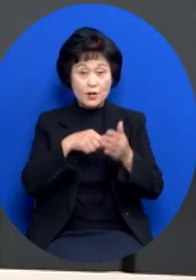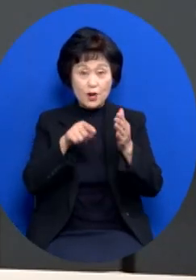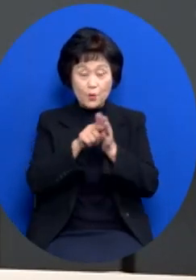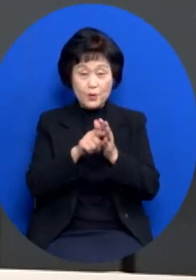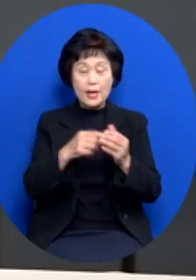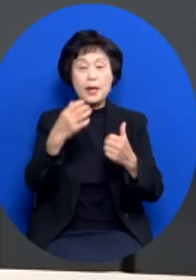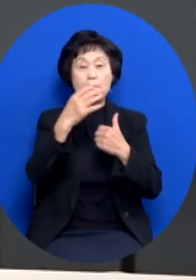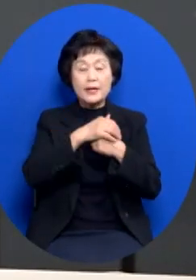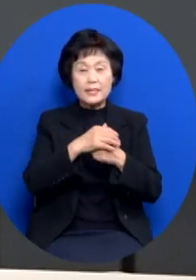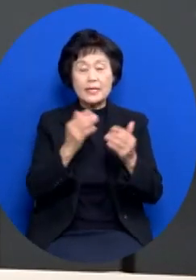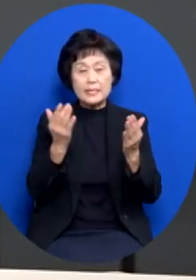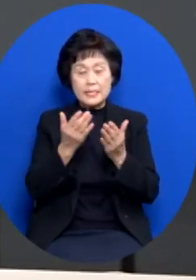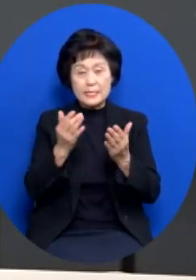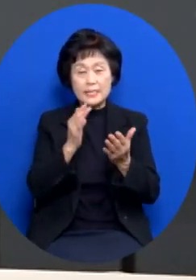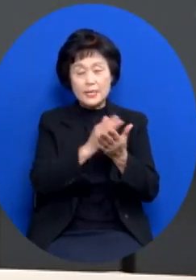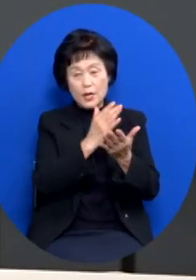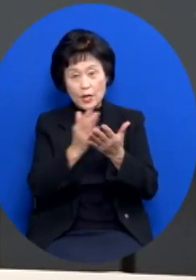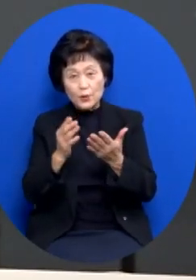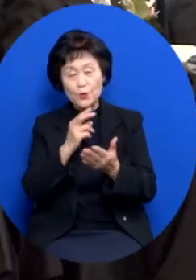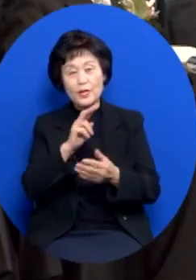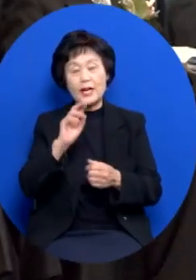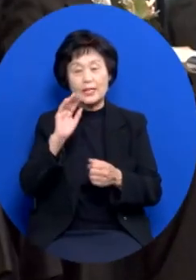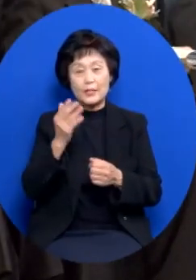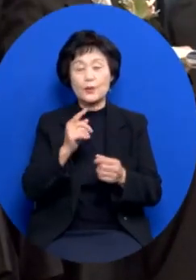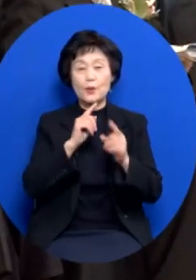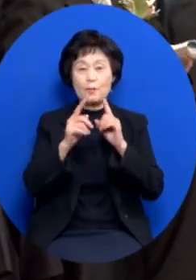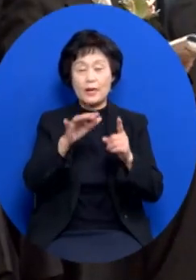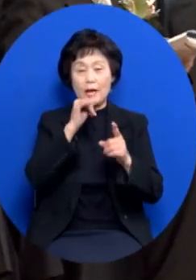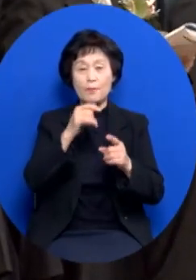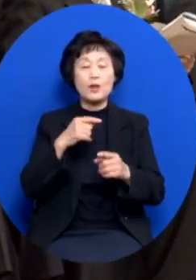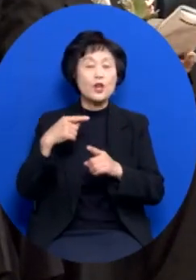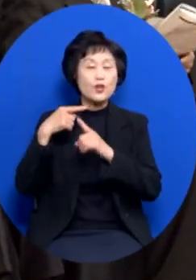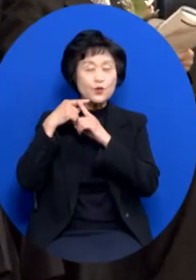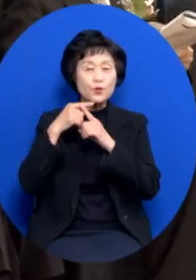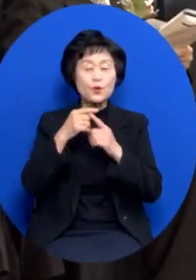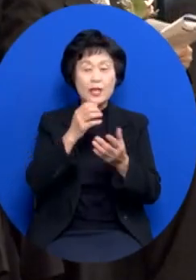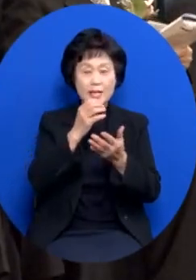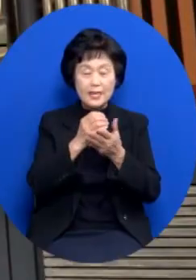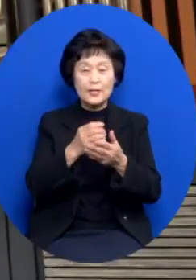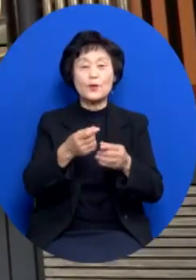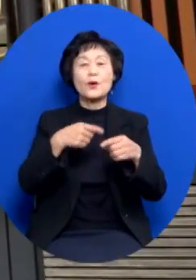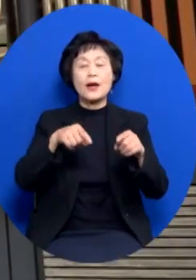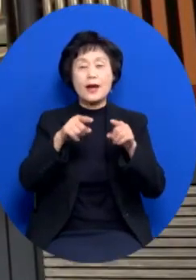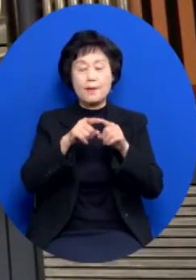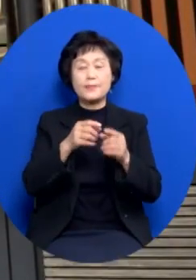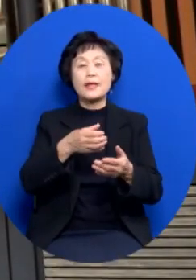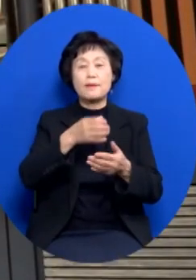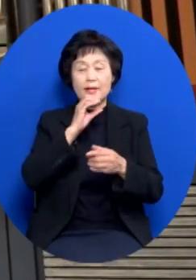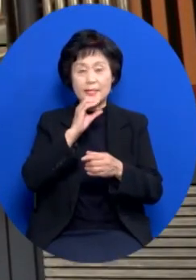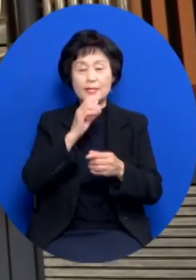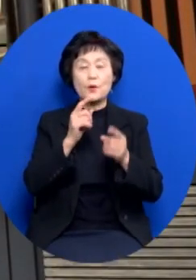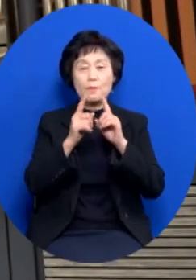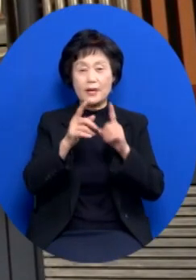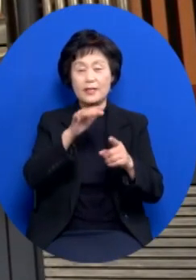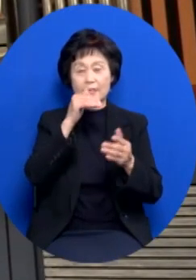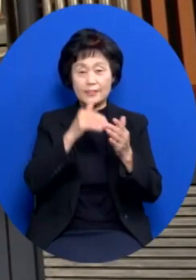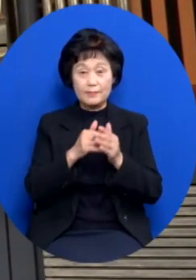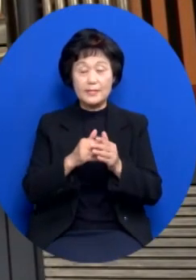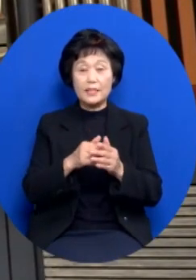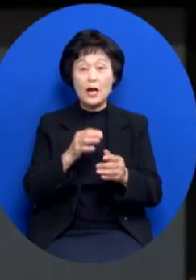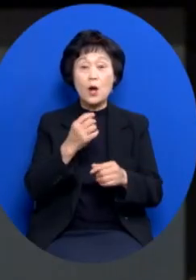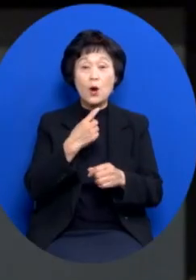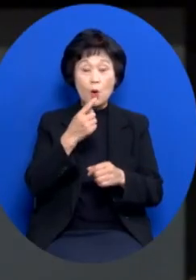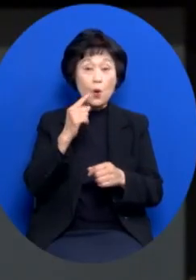배분해야 한다며 그리스도의 남은 고난을 위해 순교의 잔도 나눠 마시는 협의회가 되자고 전했습니다. 부총회장 오정호